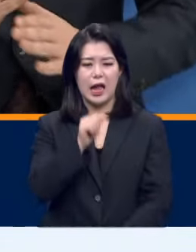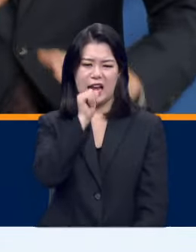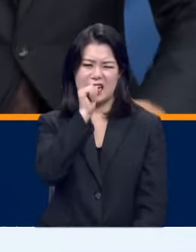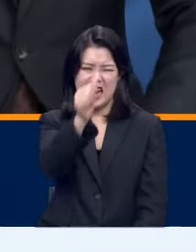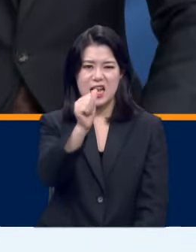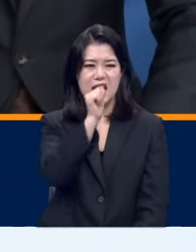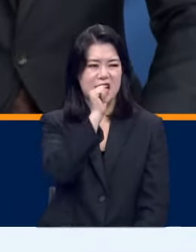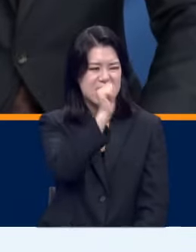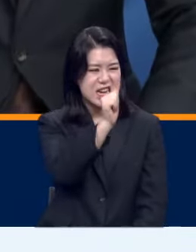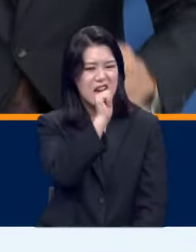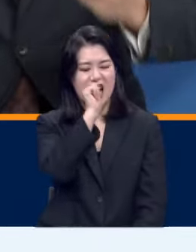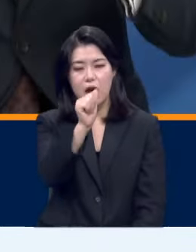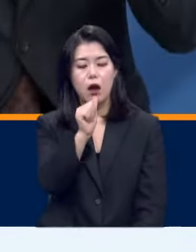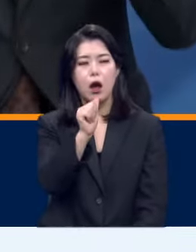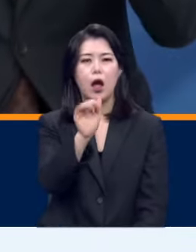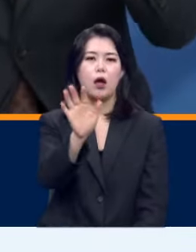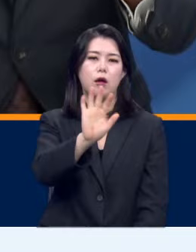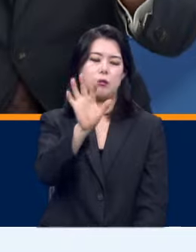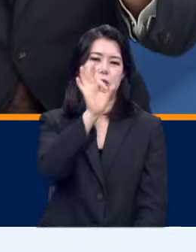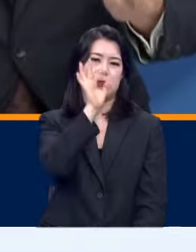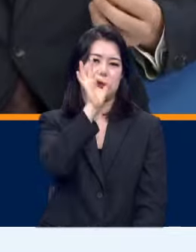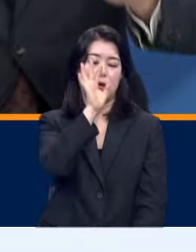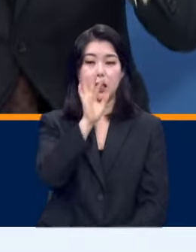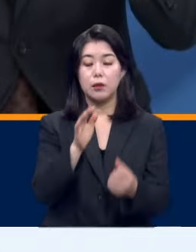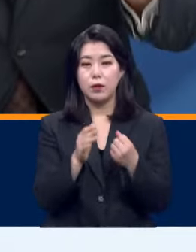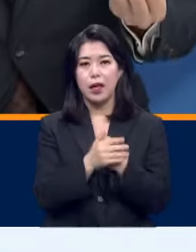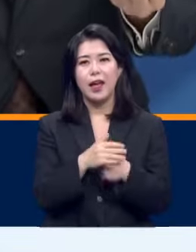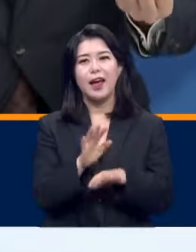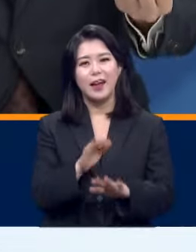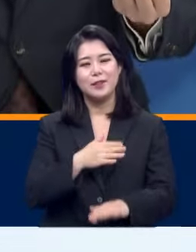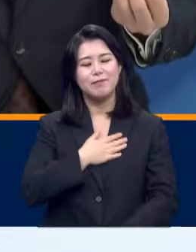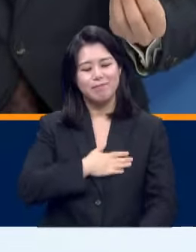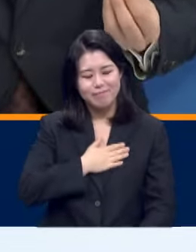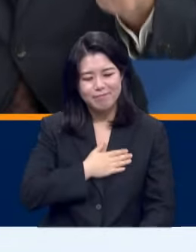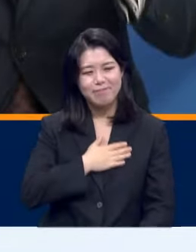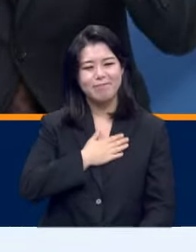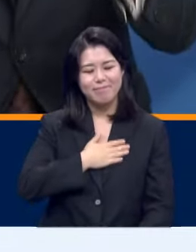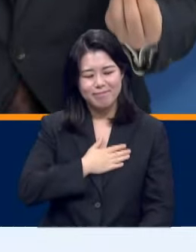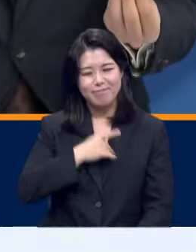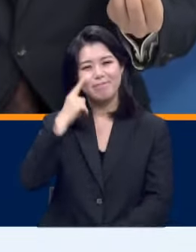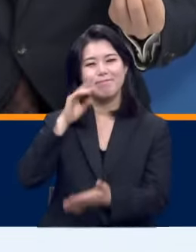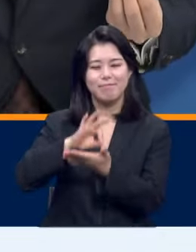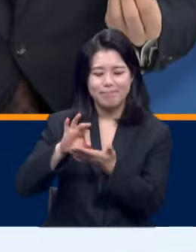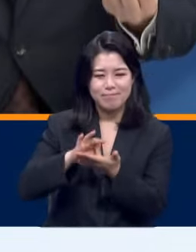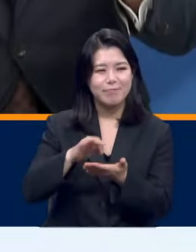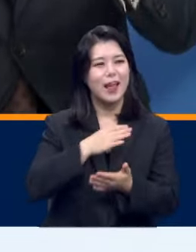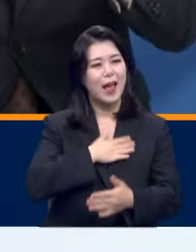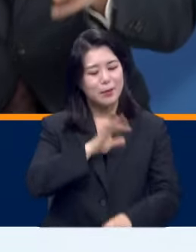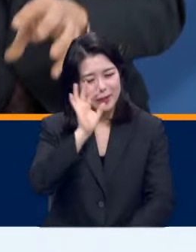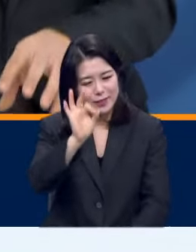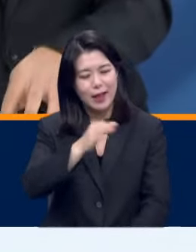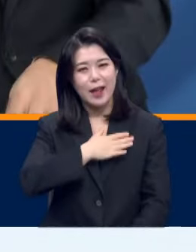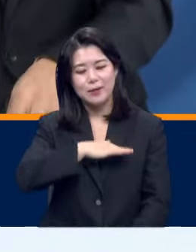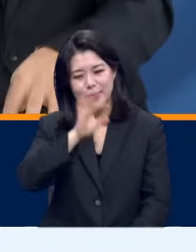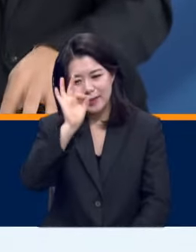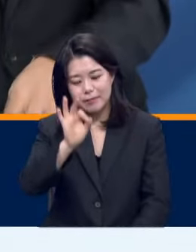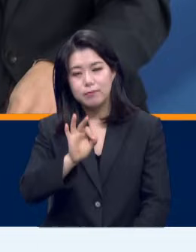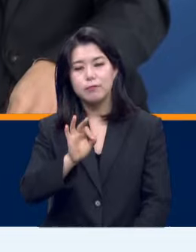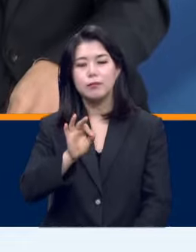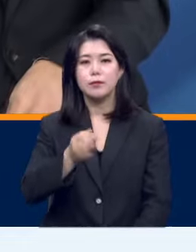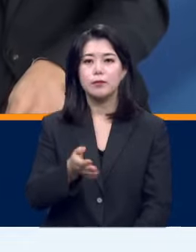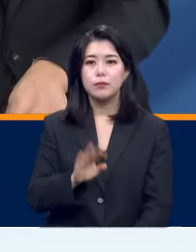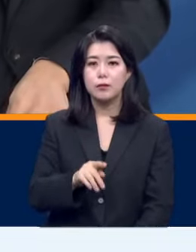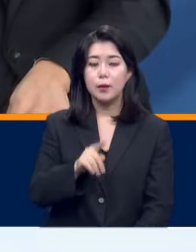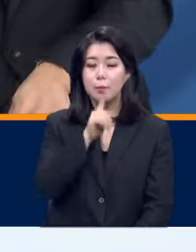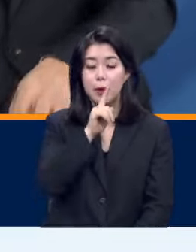얘기하는 정치는 어디 있겠습니까 그러면 어느 정도 다 립서비스로 아유 예 제가 신경 쓰겠습니다네 제가 알아보겠습니다 근데 여기 대통령 발언